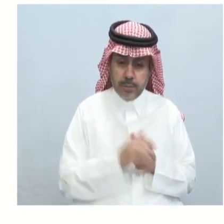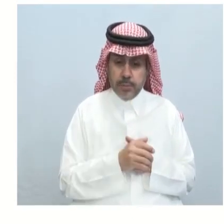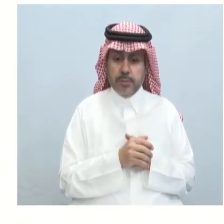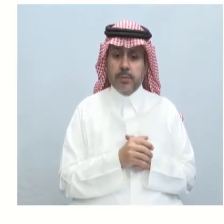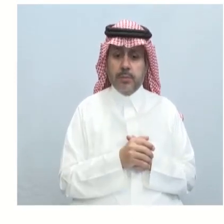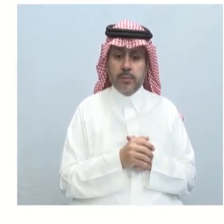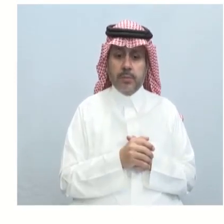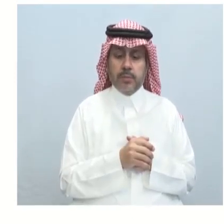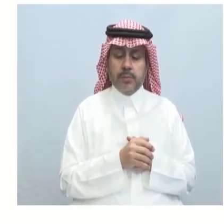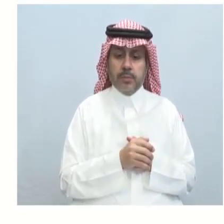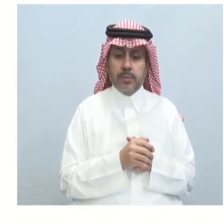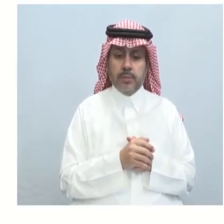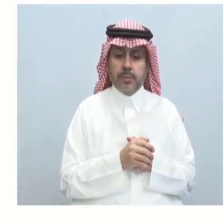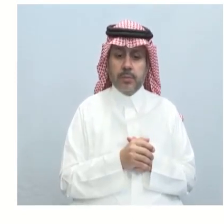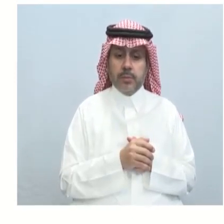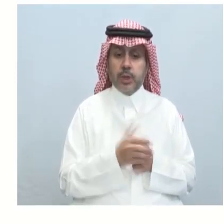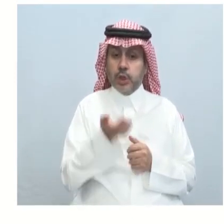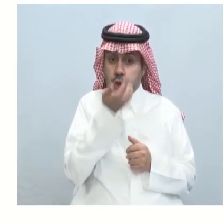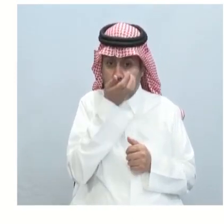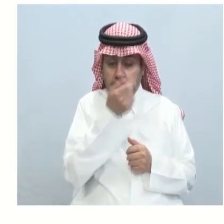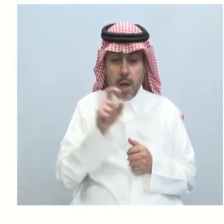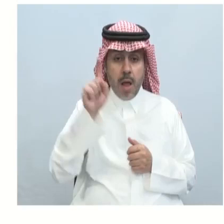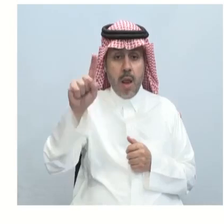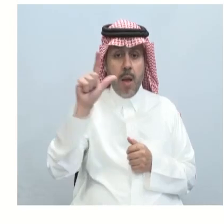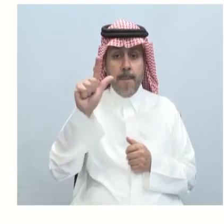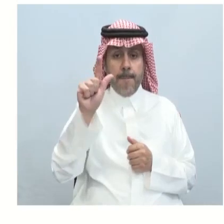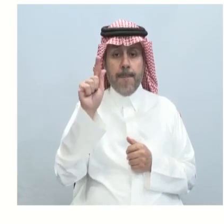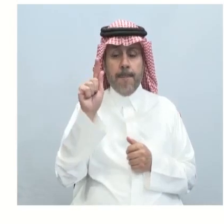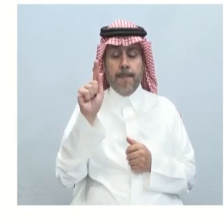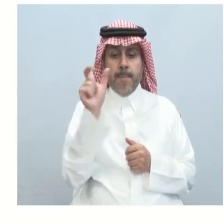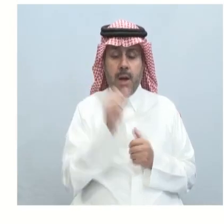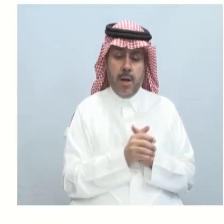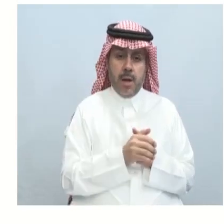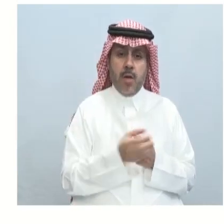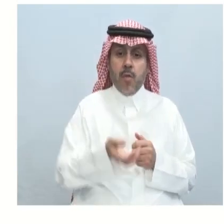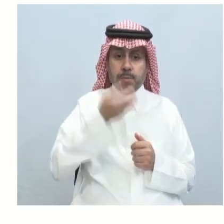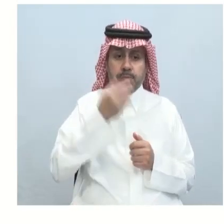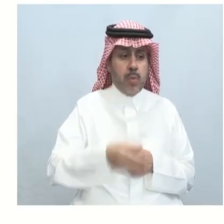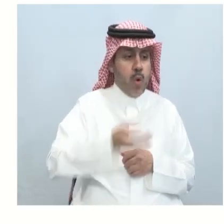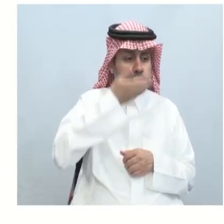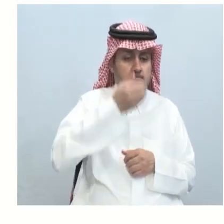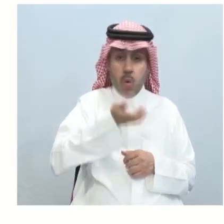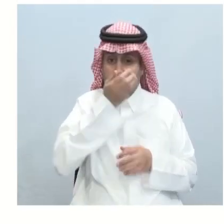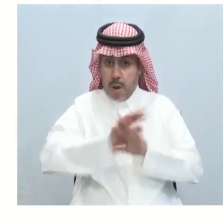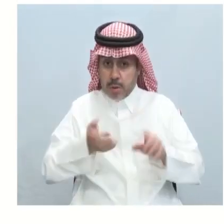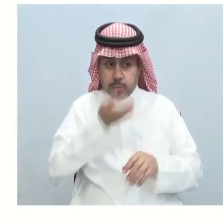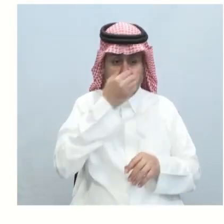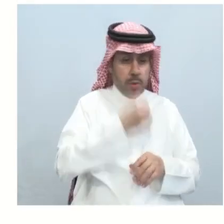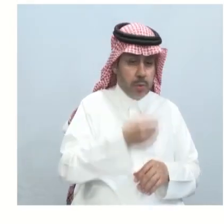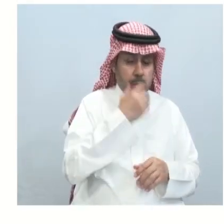وسلم شرب لبن فمض مضمض وقال ان له